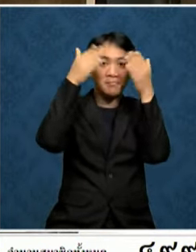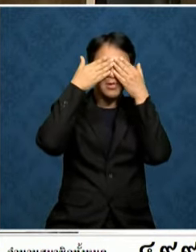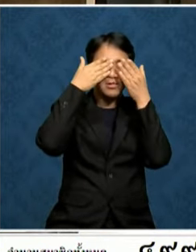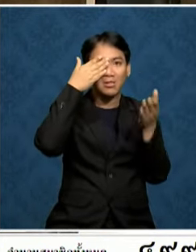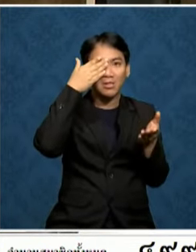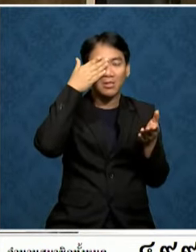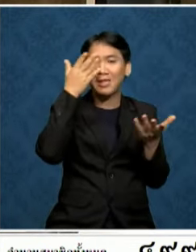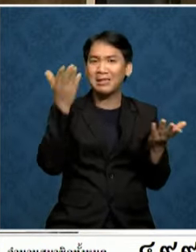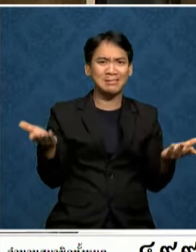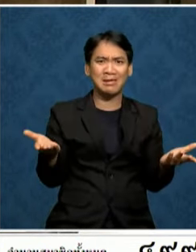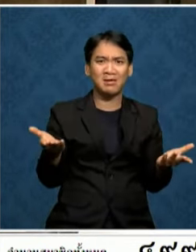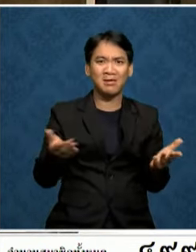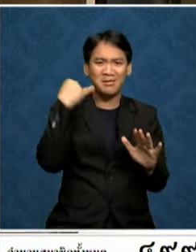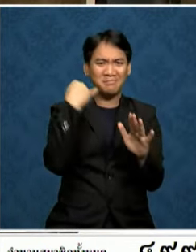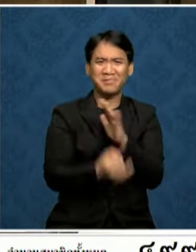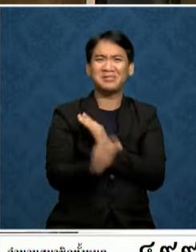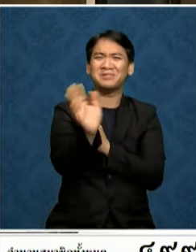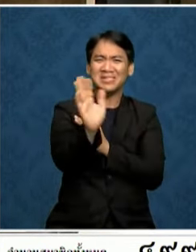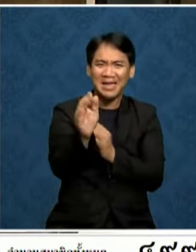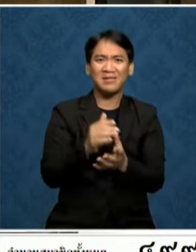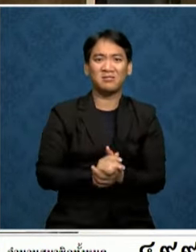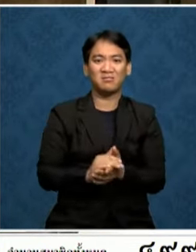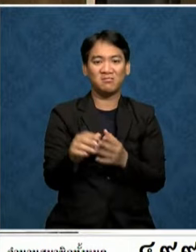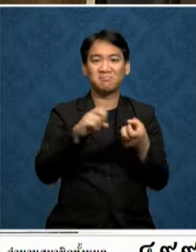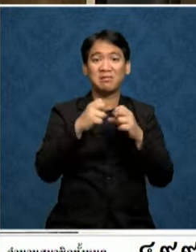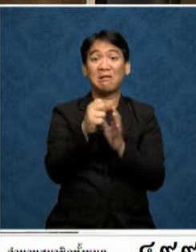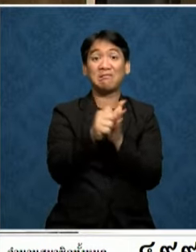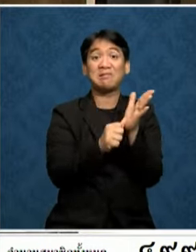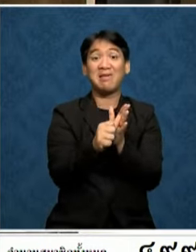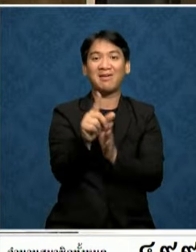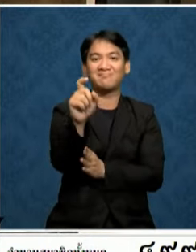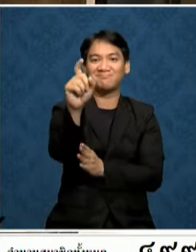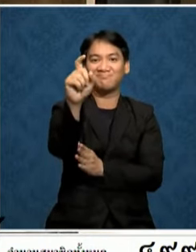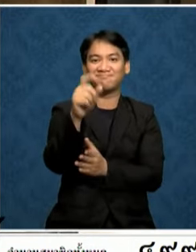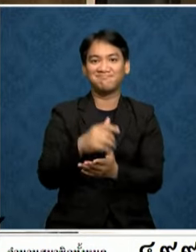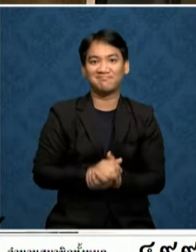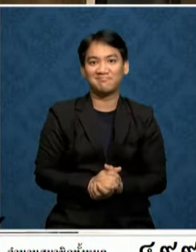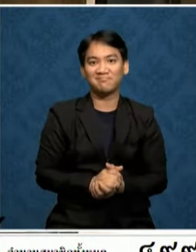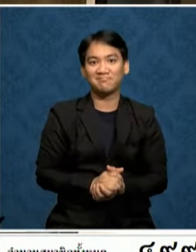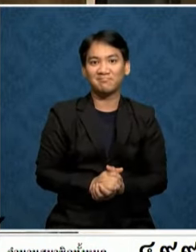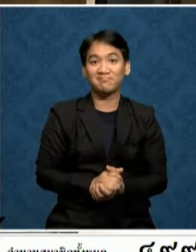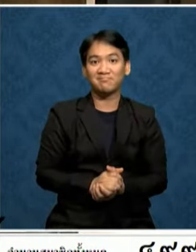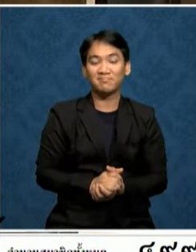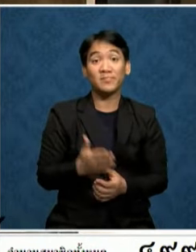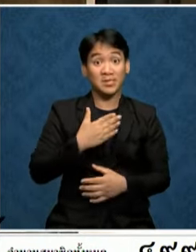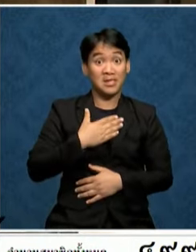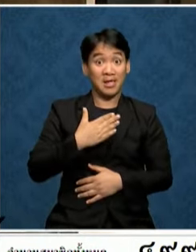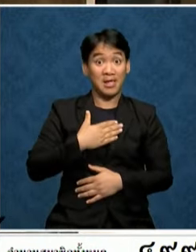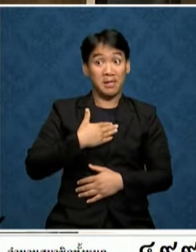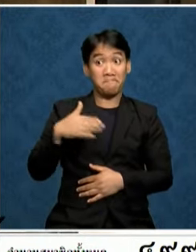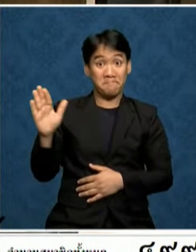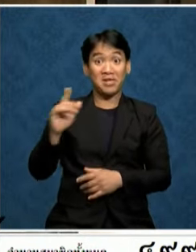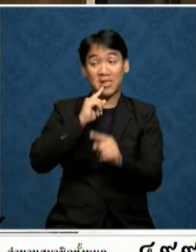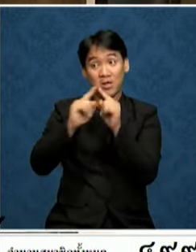อนะคะสุดท้ายเนี่ยเราก็จะแก้ไขปัญหาอะไรในประเทศไม่ได้เลยดิฉันขอเสริมอีกนิดนึงนะเวลาจะหมดดิฉันมีโอกาสได้ไปเสวนากับท่าน